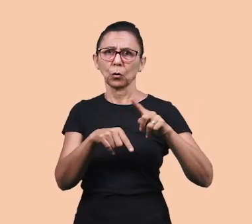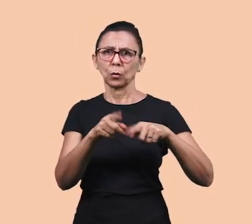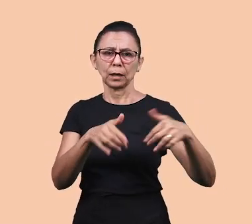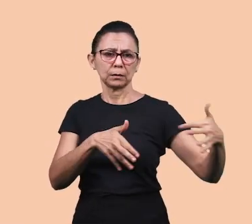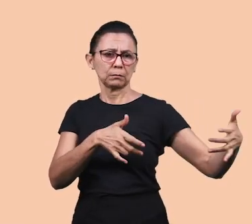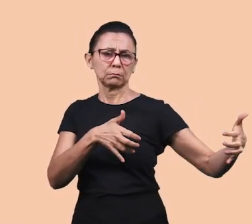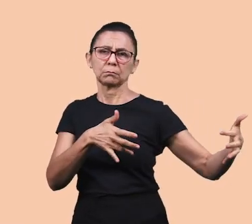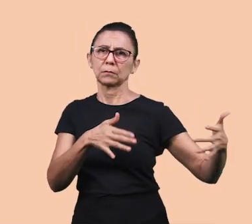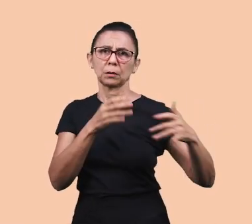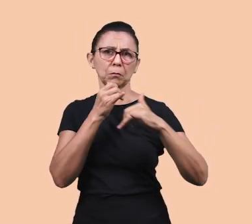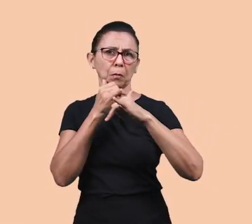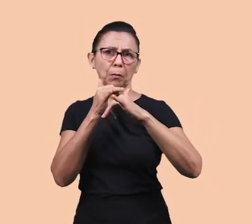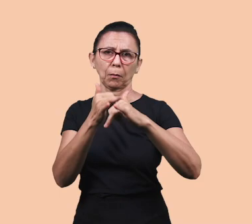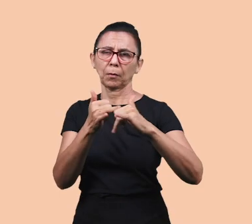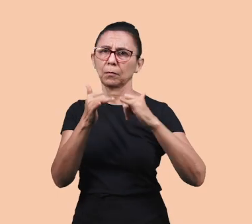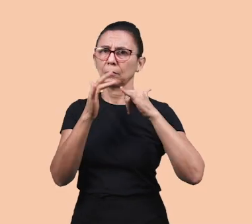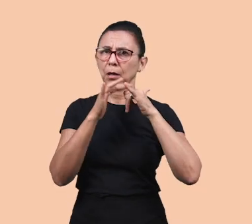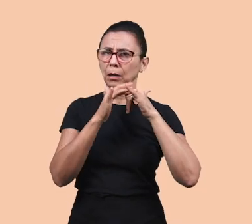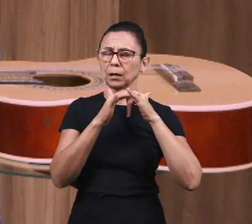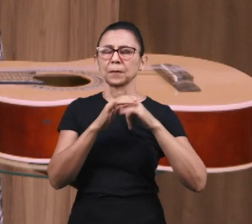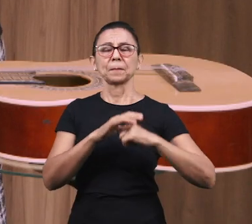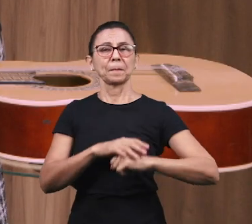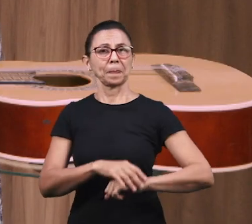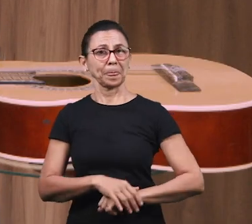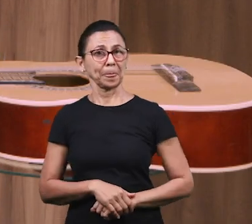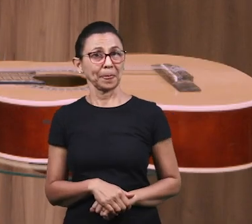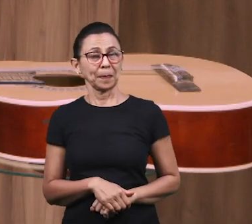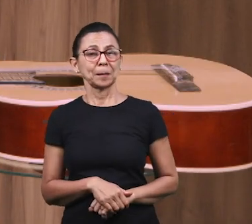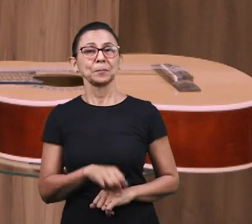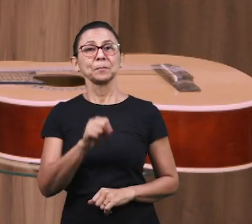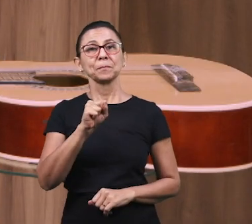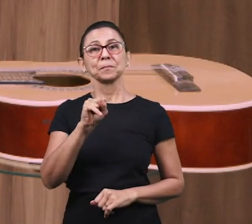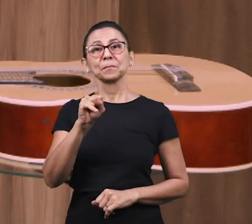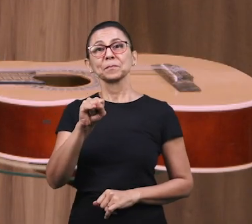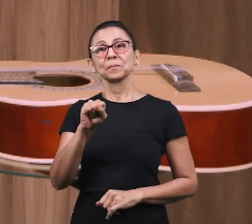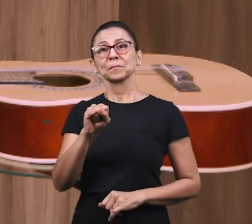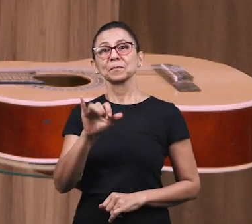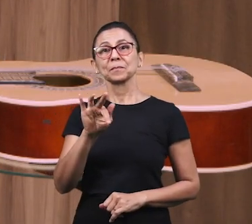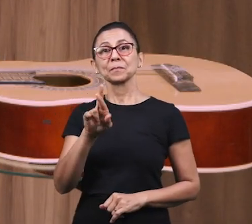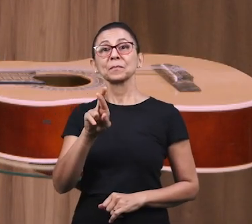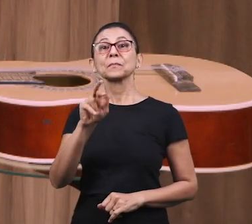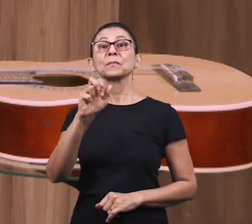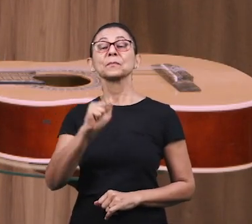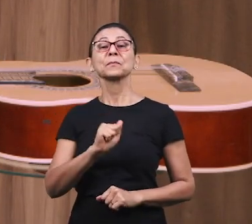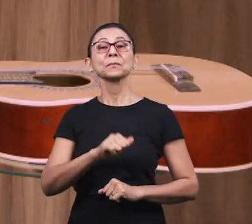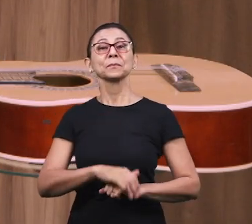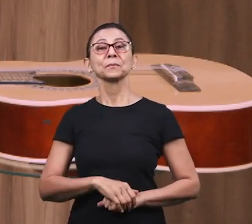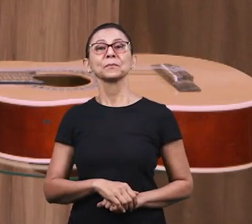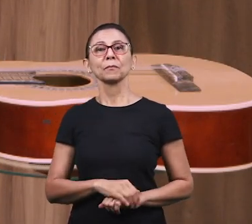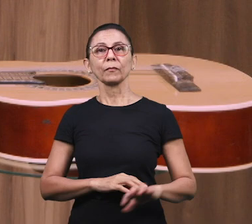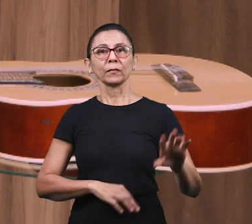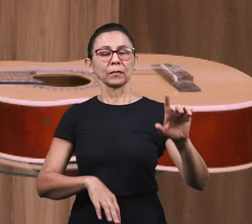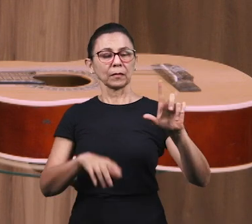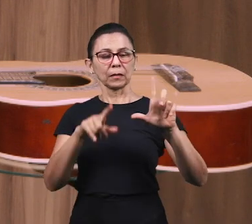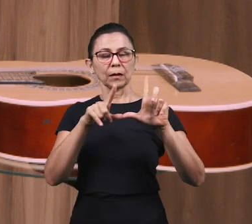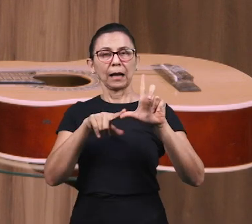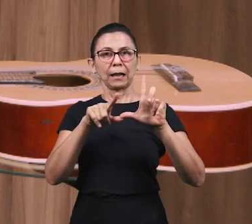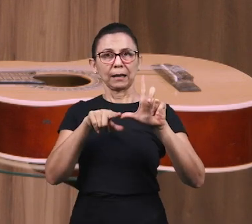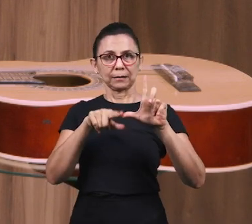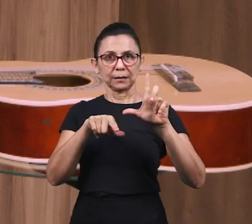Observez donc, les chiffres sont placés sous la ligne, donc la lettre de la